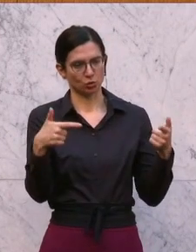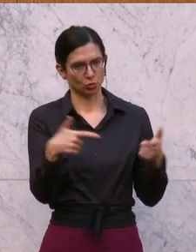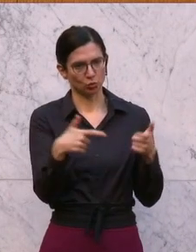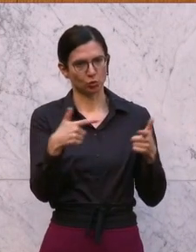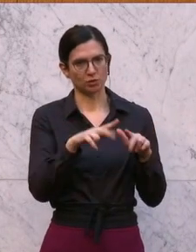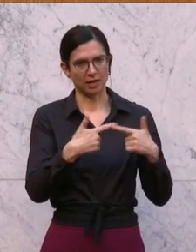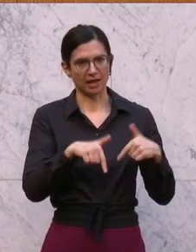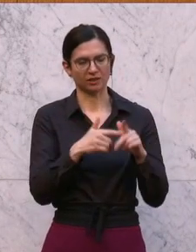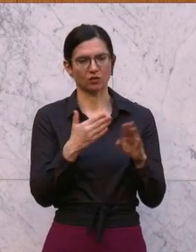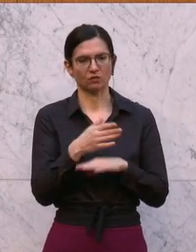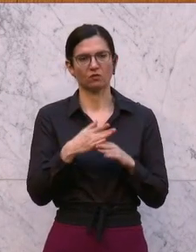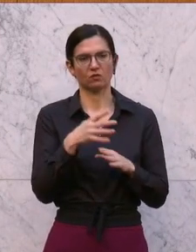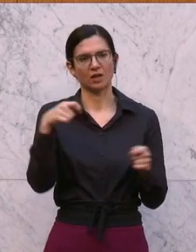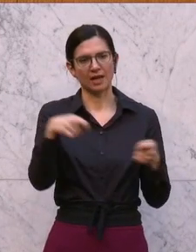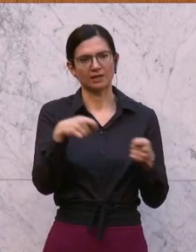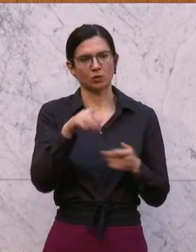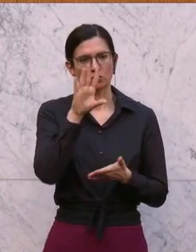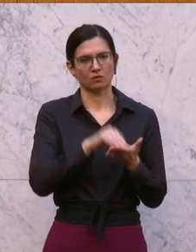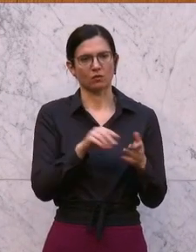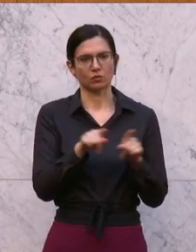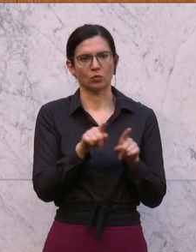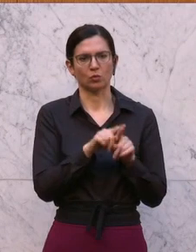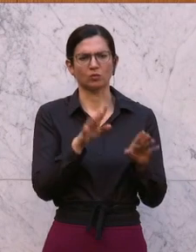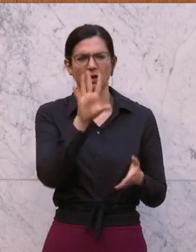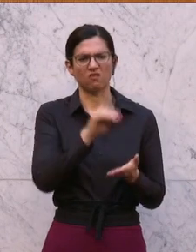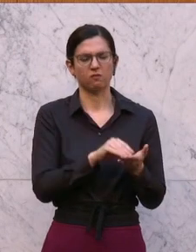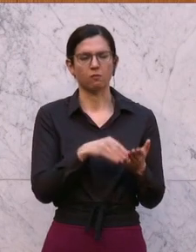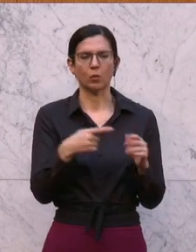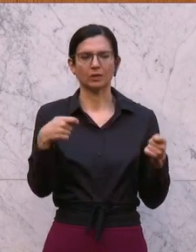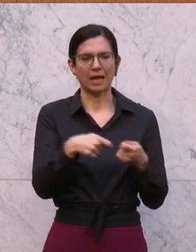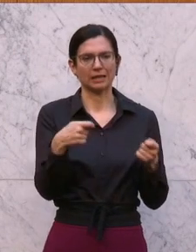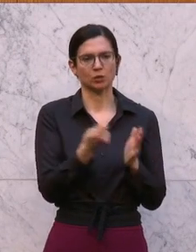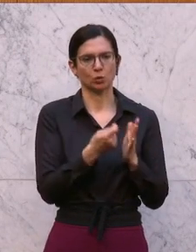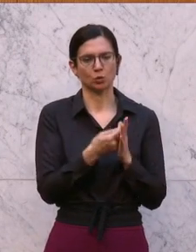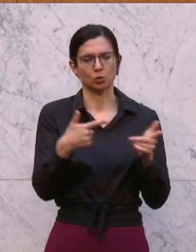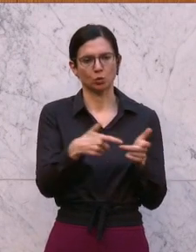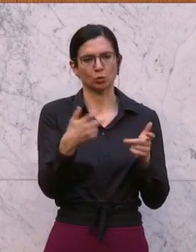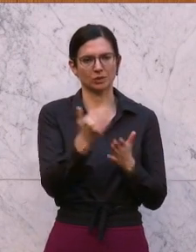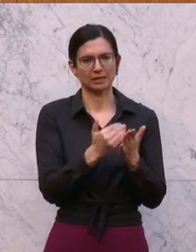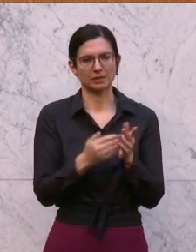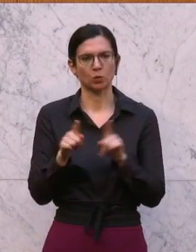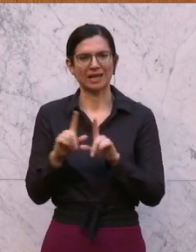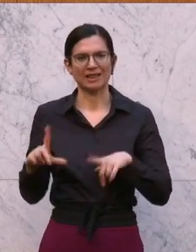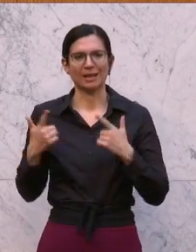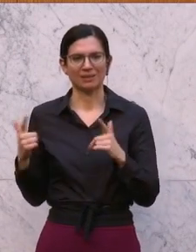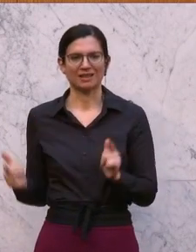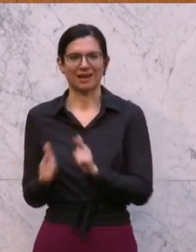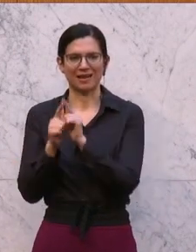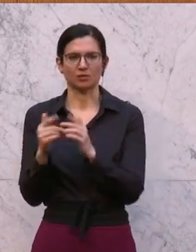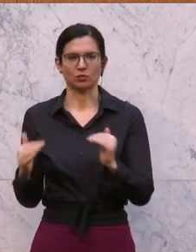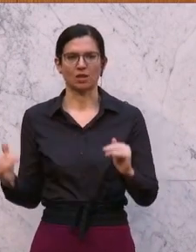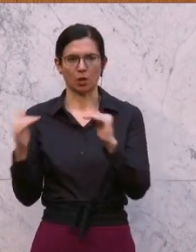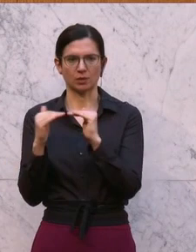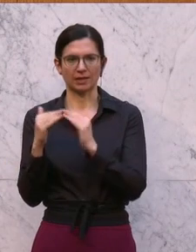Länder für Wohn- und Heizkostenzuschüsse, Wohn- und Heizkostenzuschussgesetz und das Lebenshaltungs- und